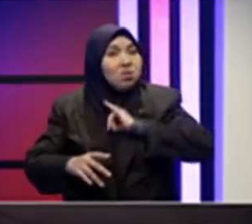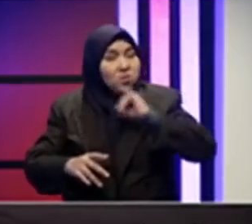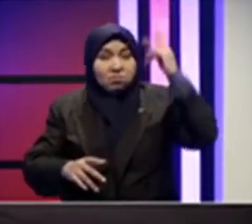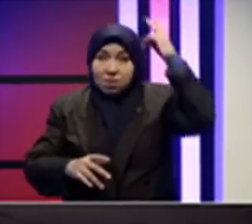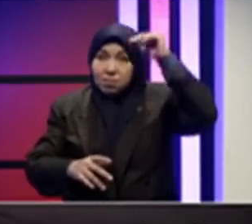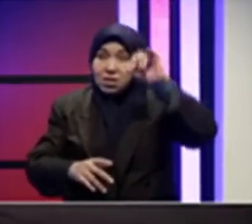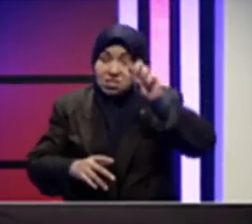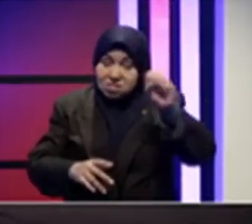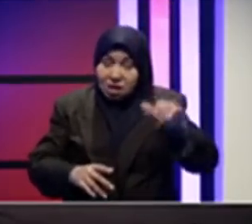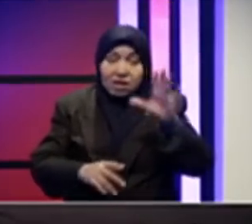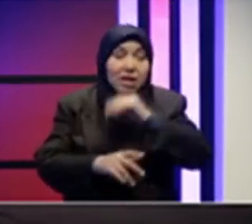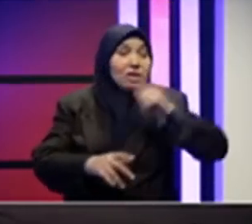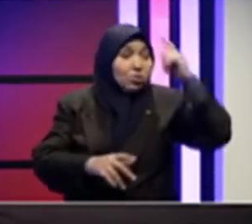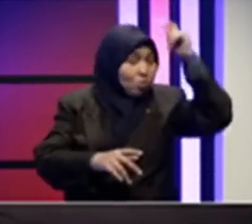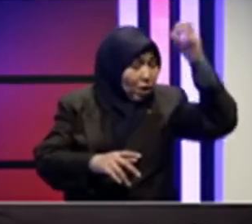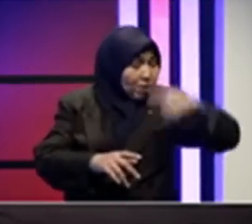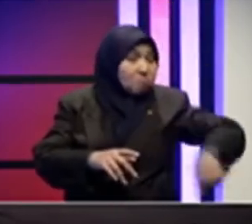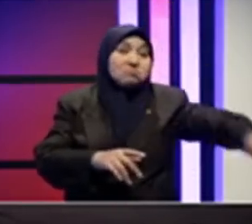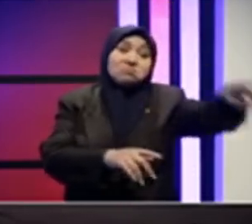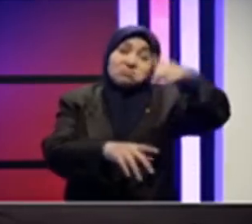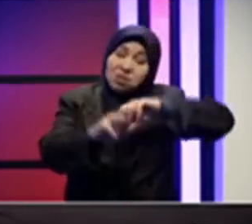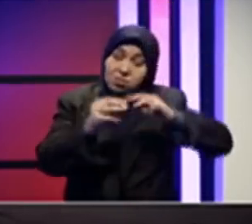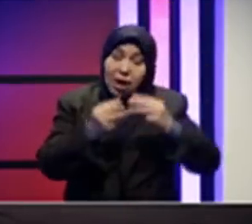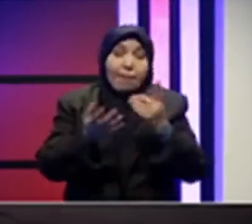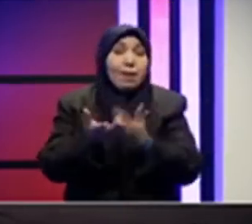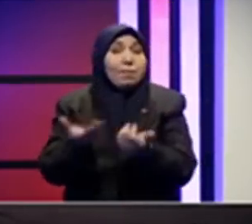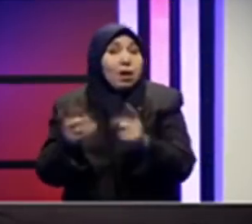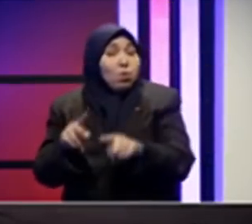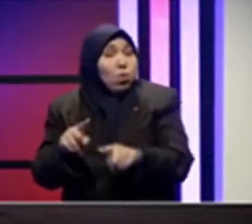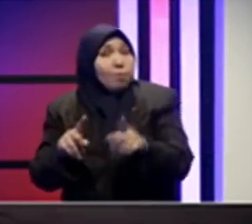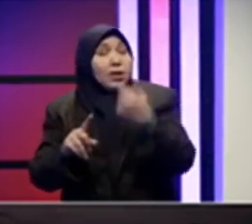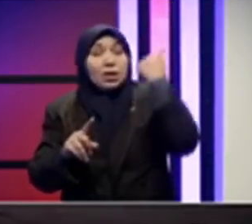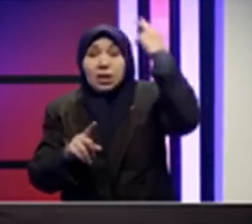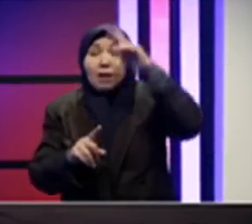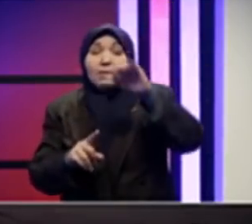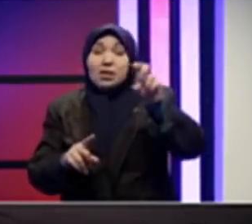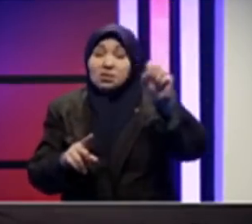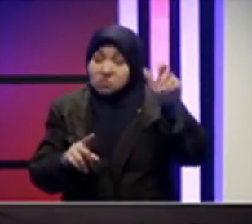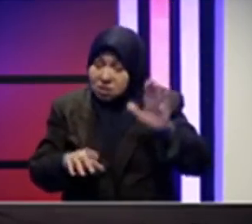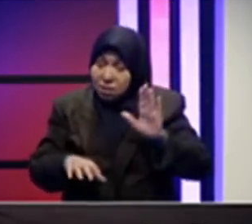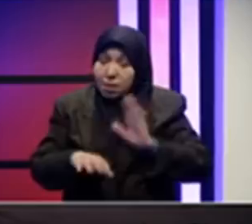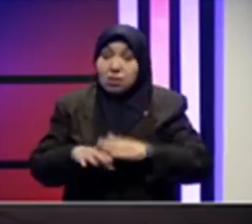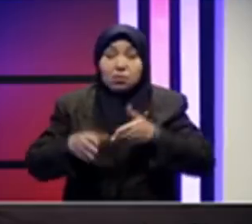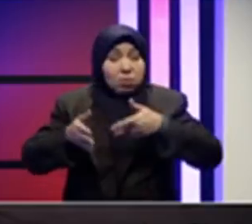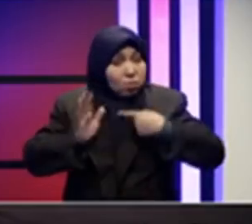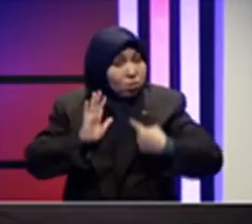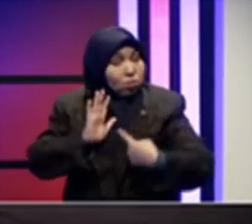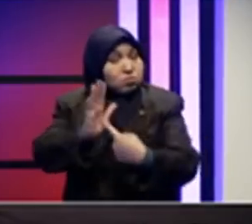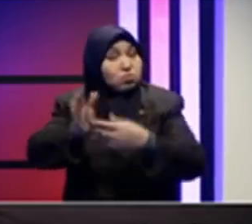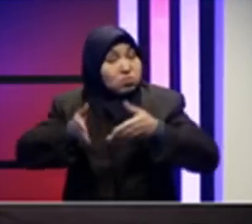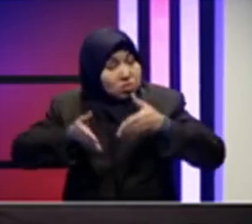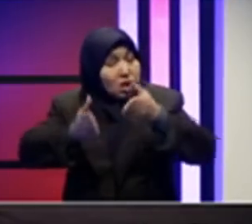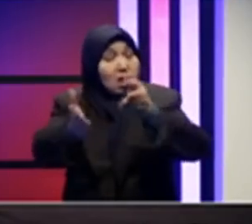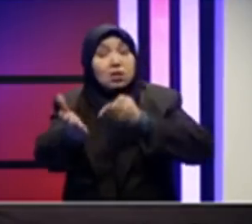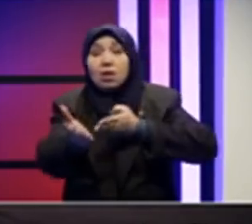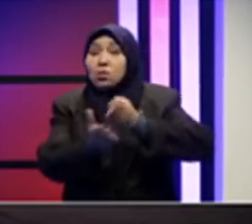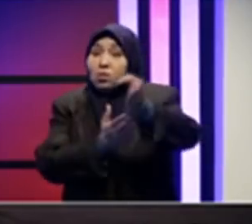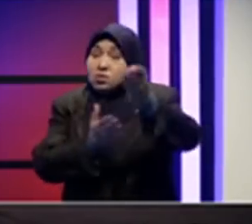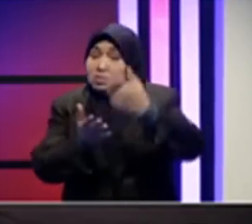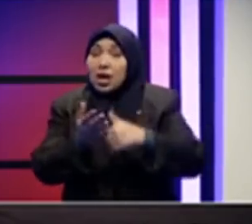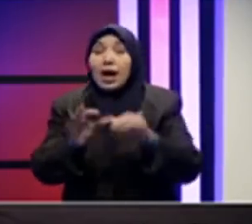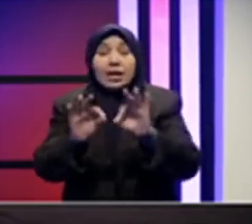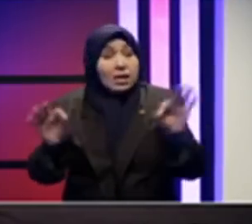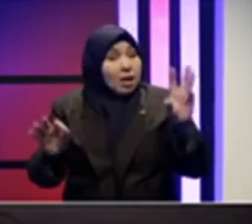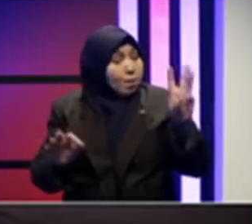yang lurus. Maka apa yang berlaku bila Nabi Isa menyeru kepada perkara siratul mustaqim ini, ayat 65 kita baca sekali